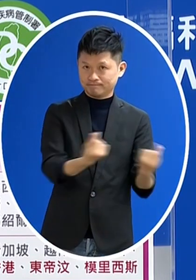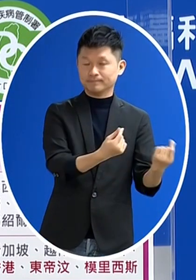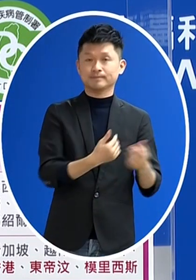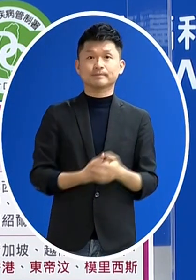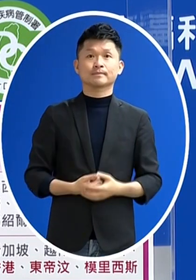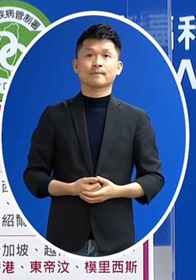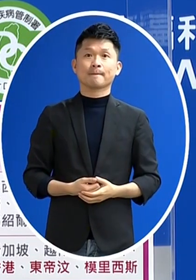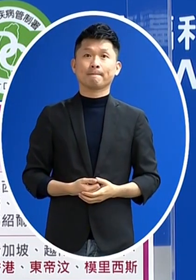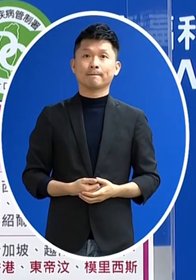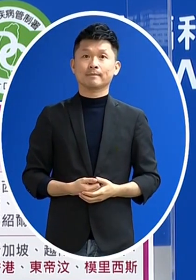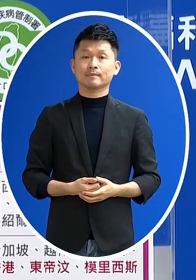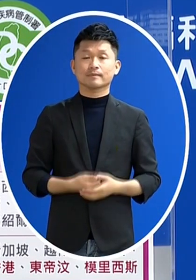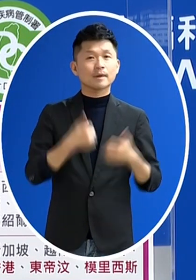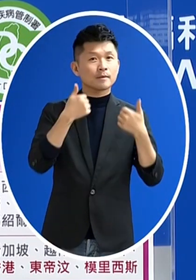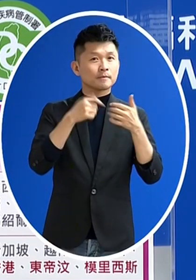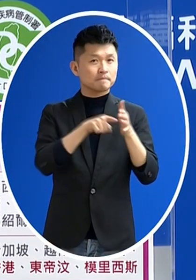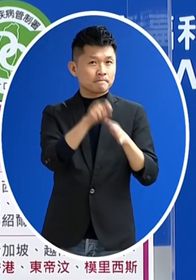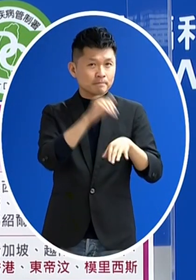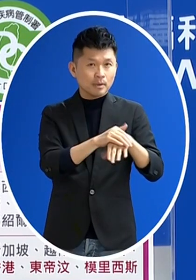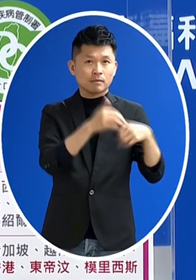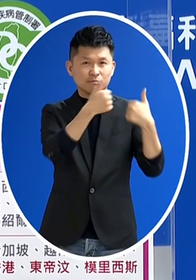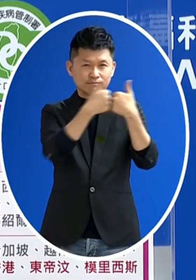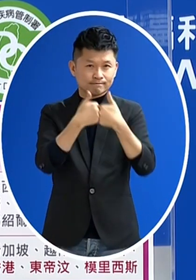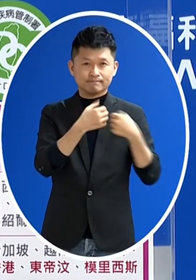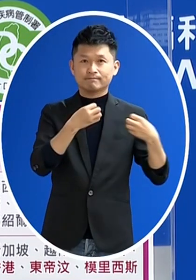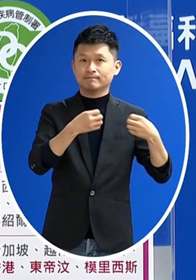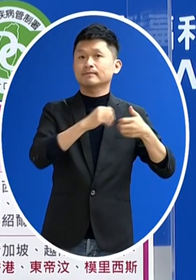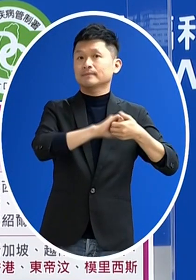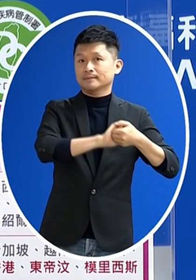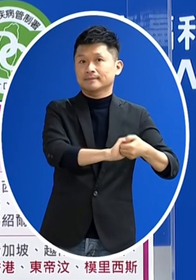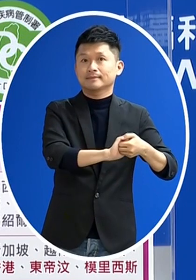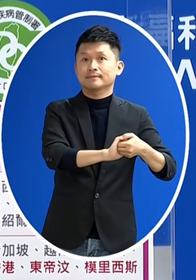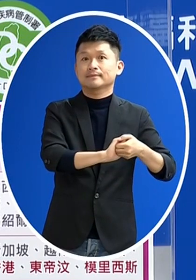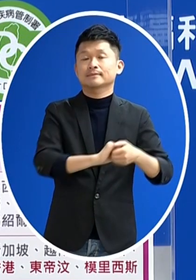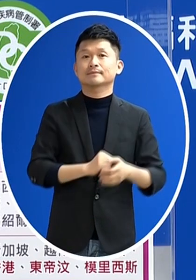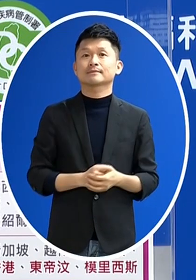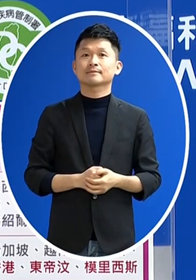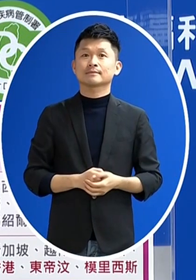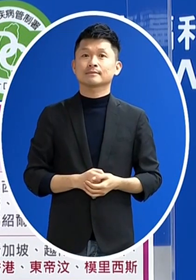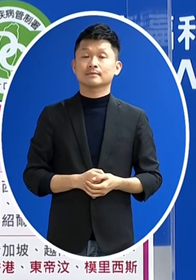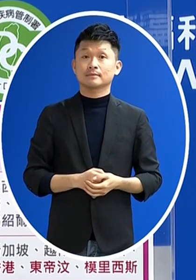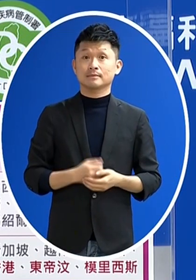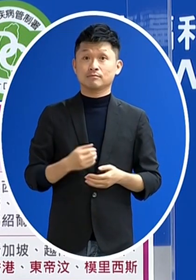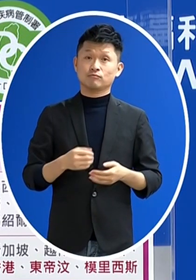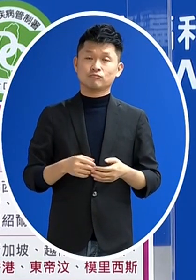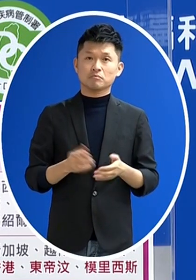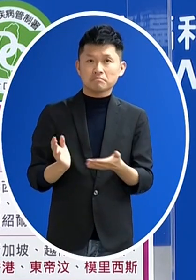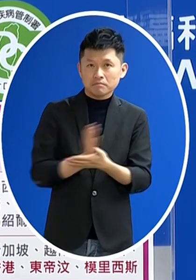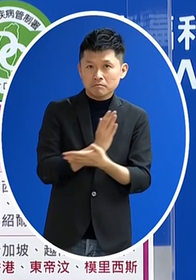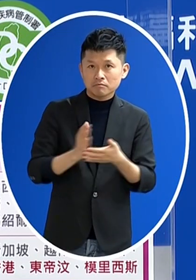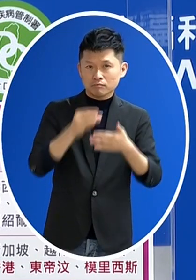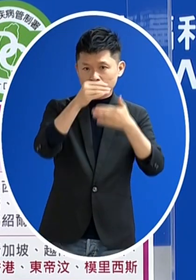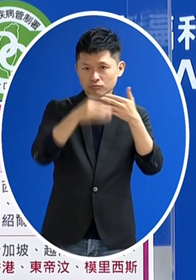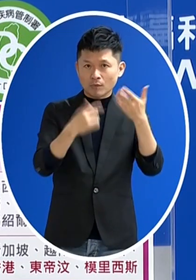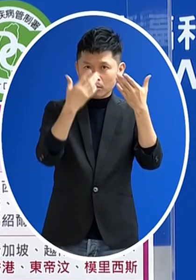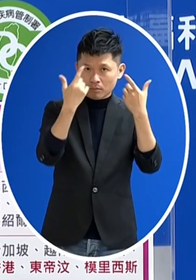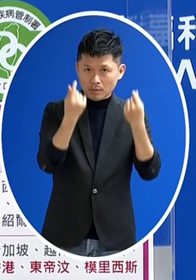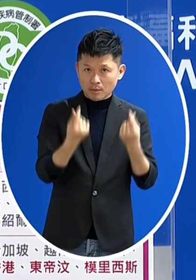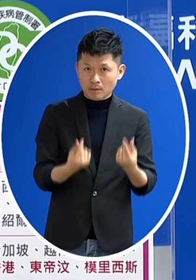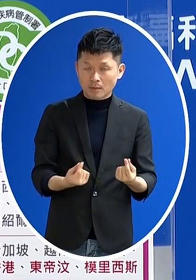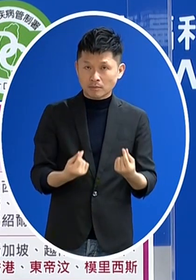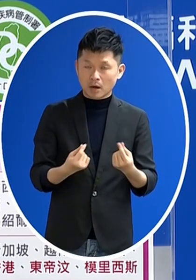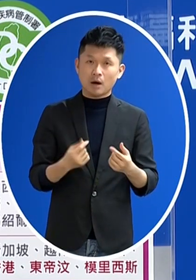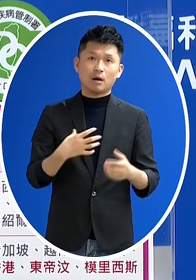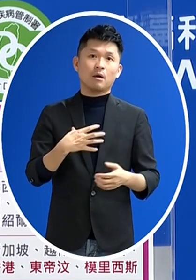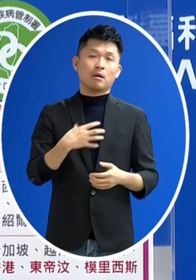家，大家经过会议的讨论那认为这项基本上这情况下已经没有威胁了所以就解隔离。